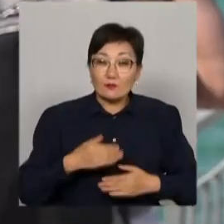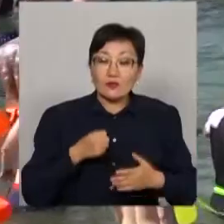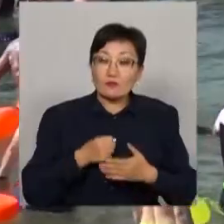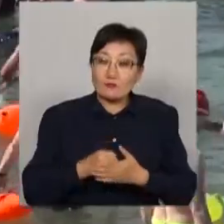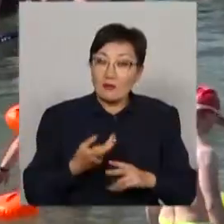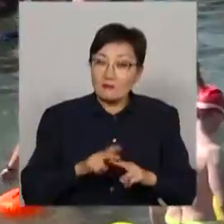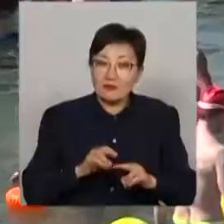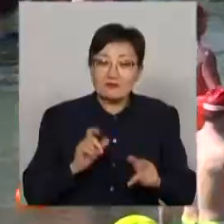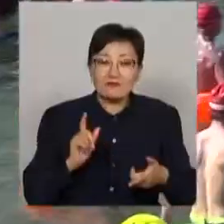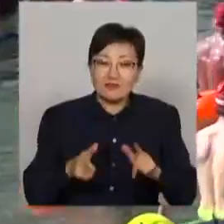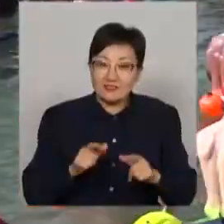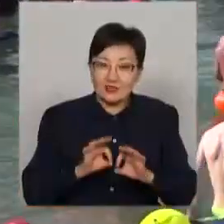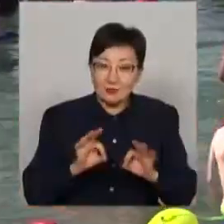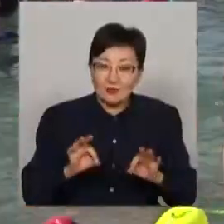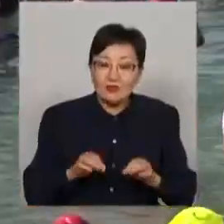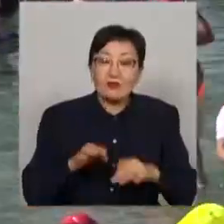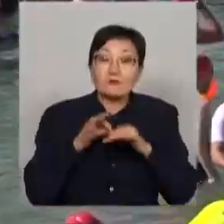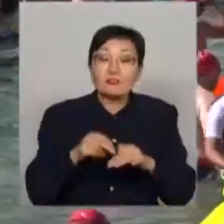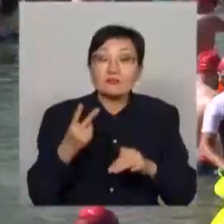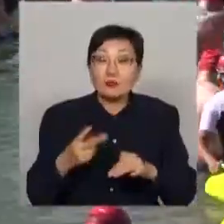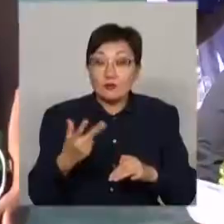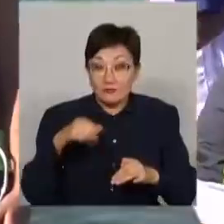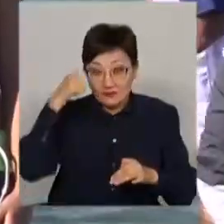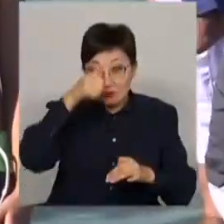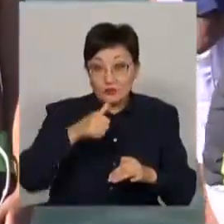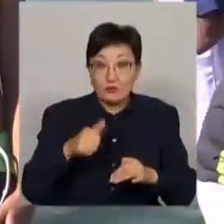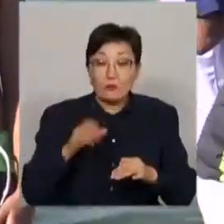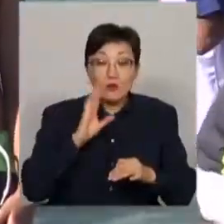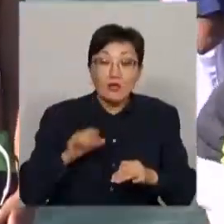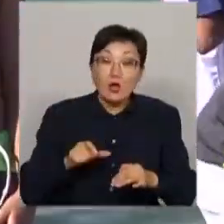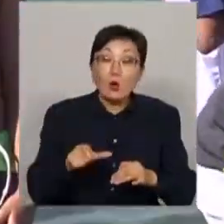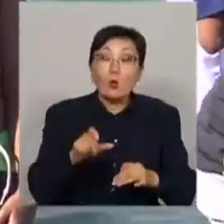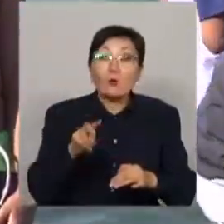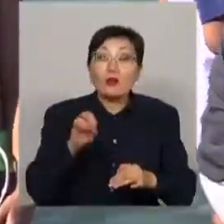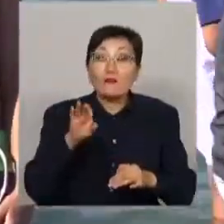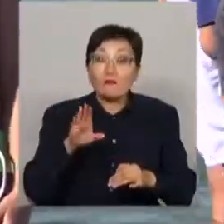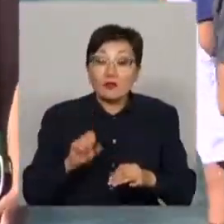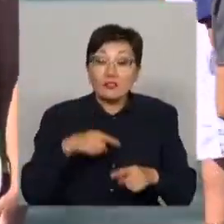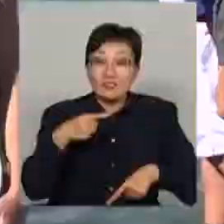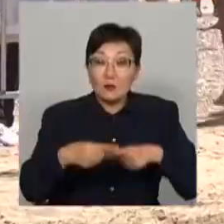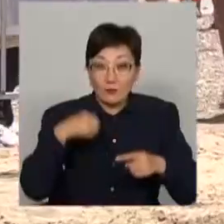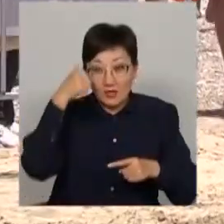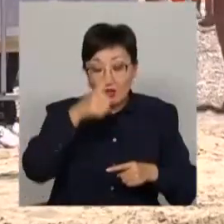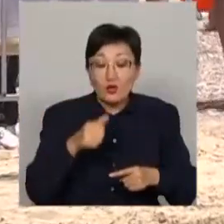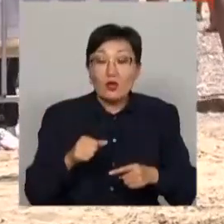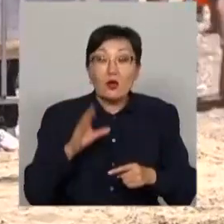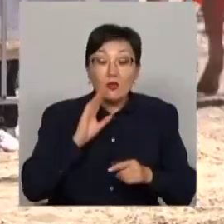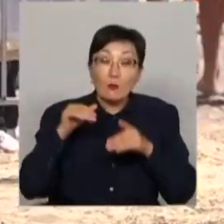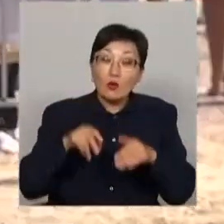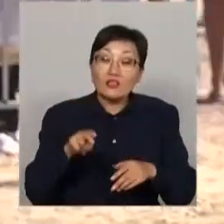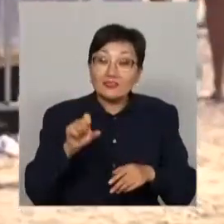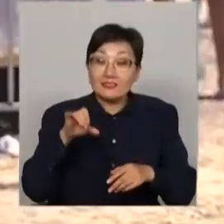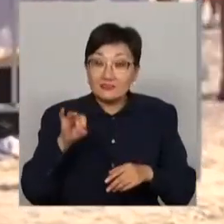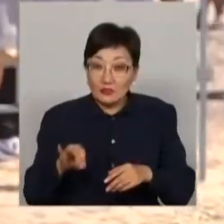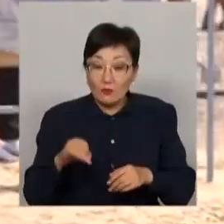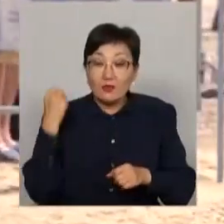рекорд. Следующие старты пройдут в 2023 году на озере Боровое, еще через год на Каспийском море. Победители всех